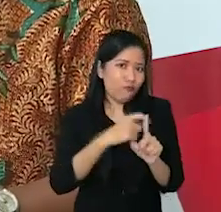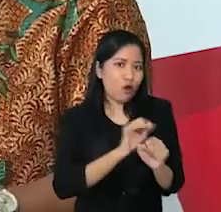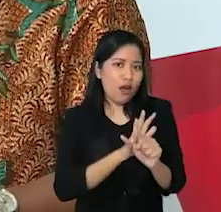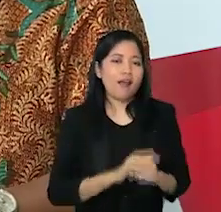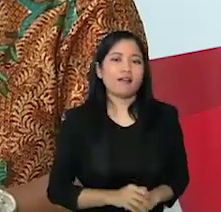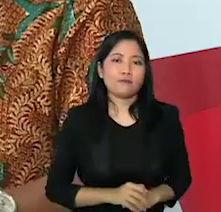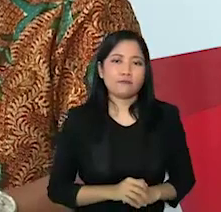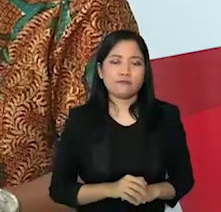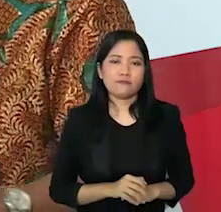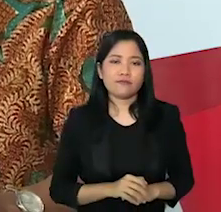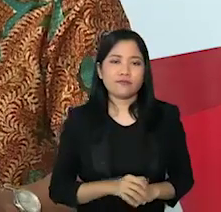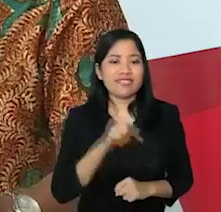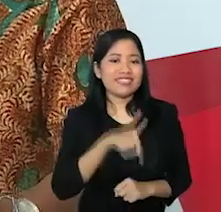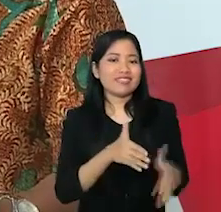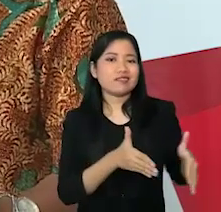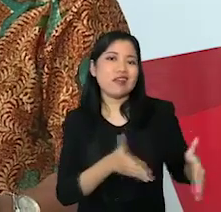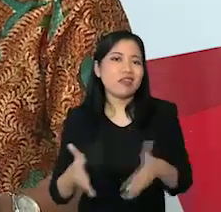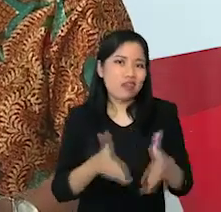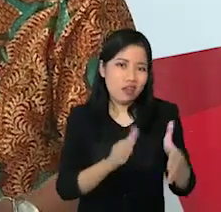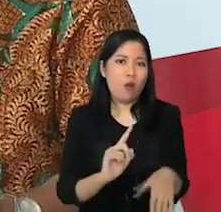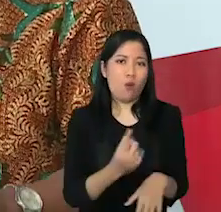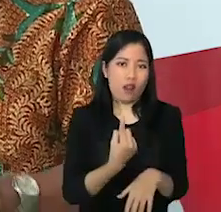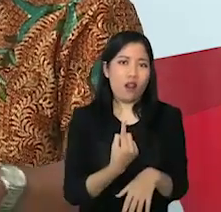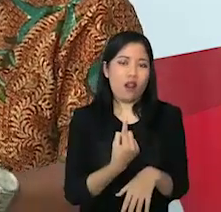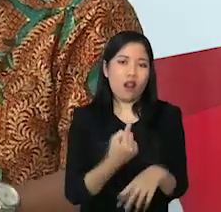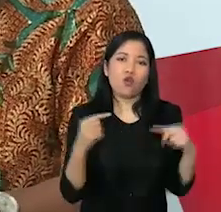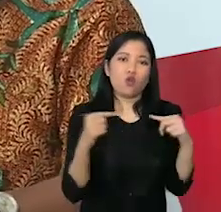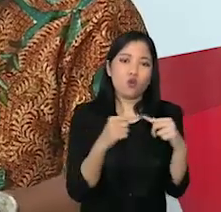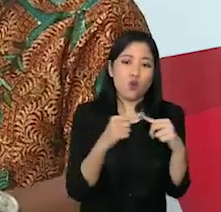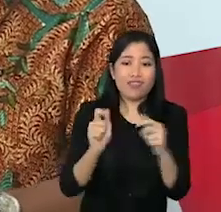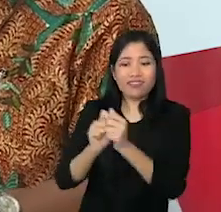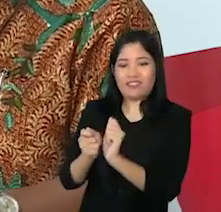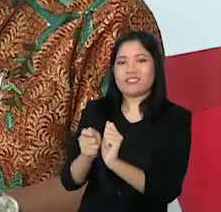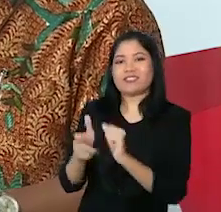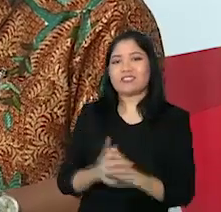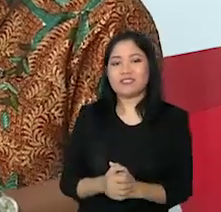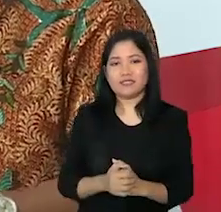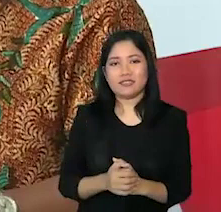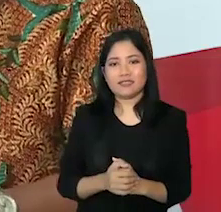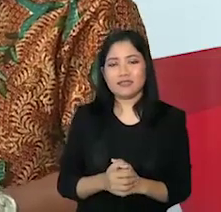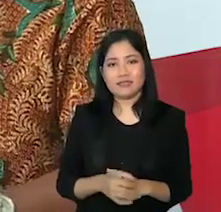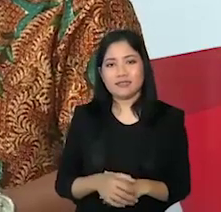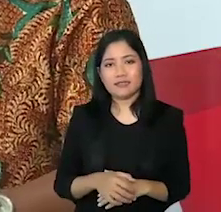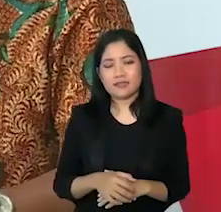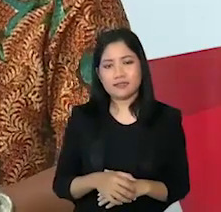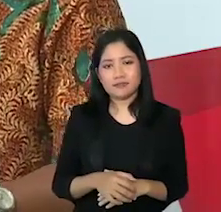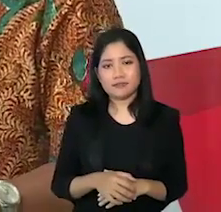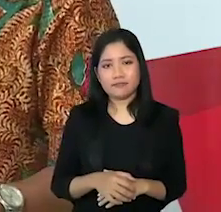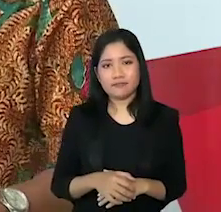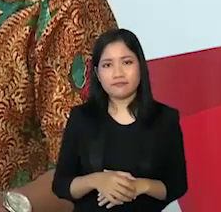Hai ini Strategi awal yang dilakukan terkait dengan pemeriksaan tes Hai selanjutnya